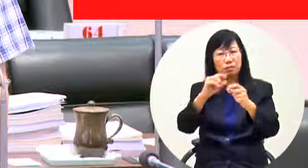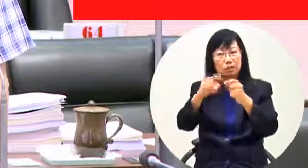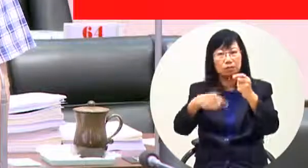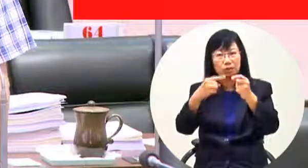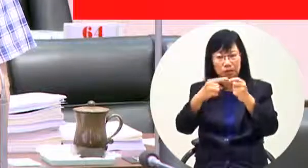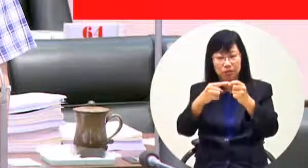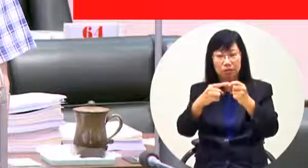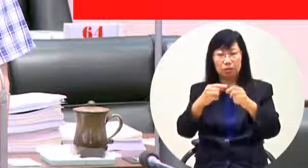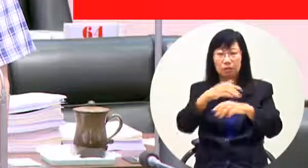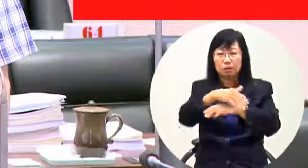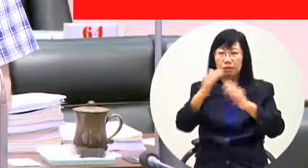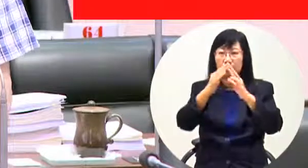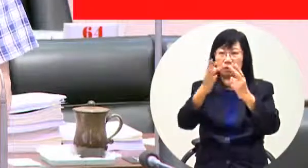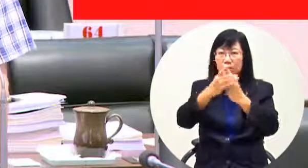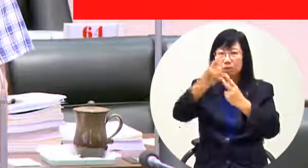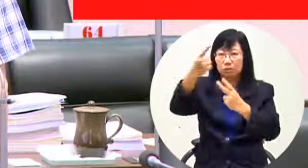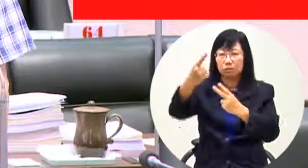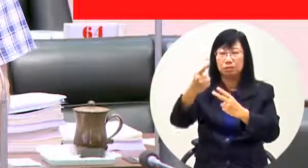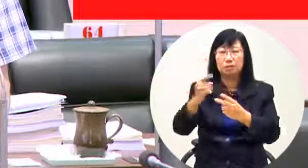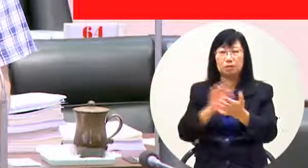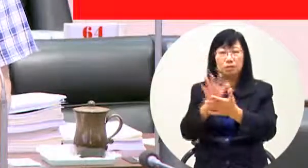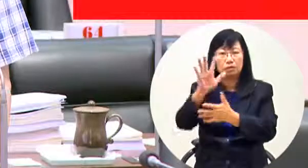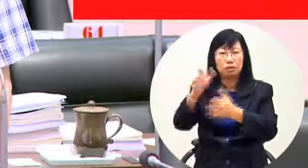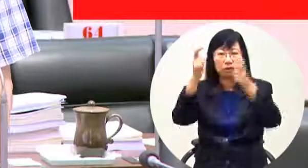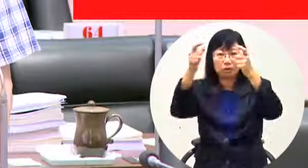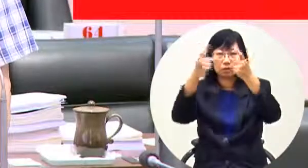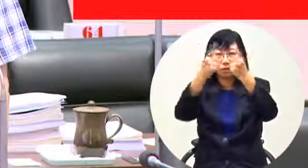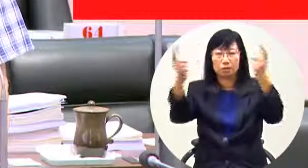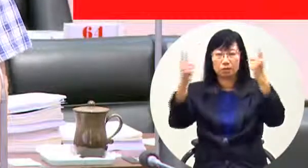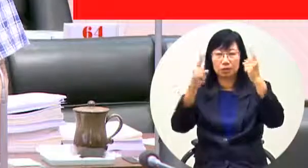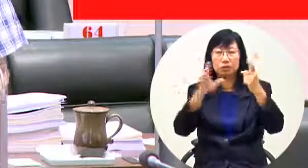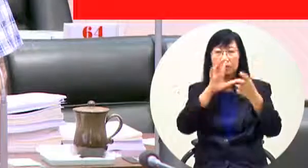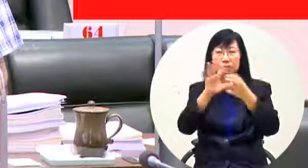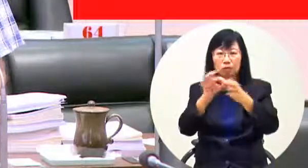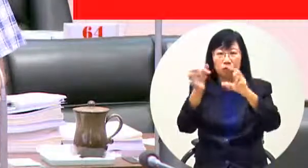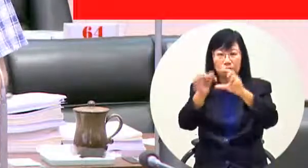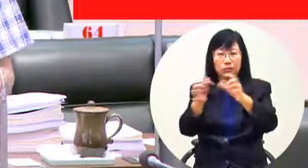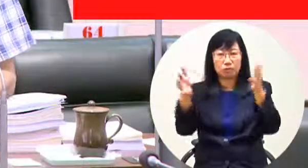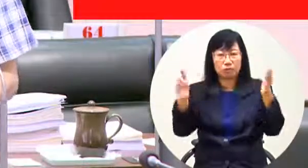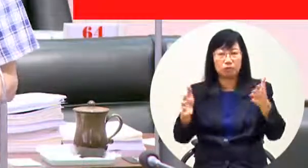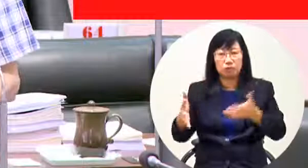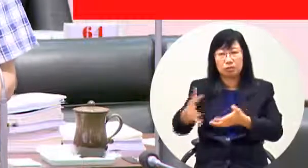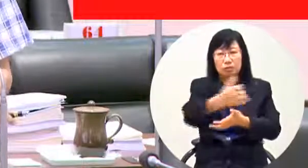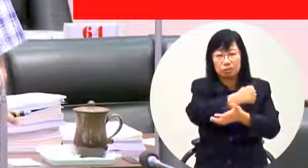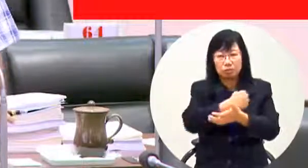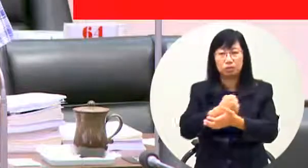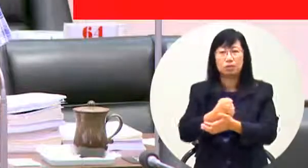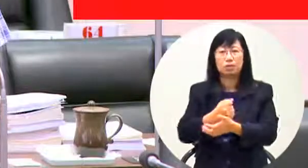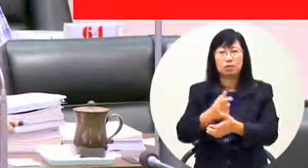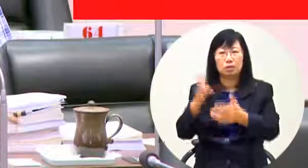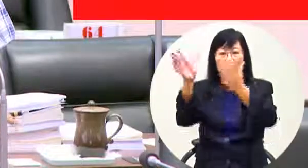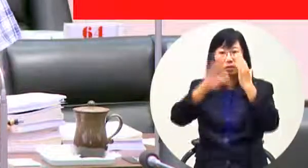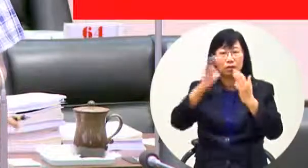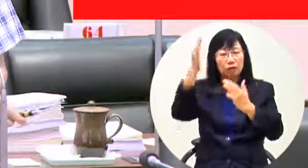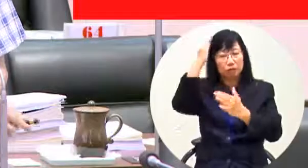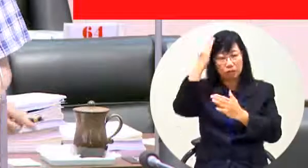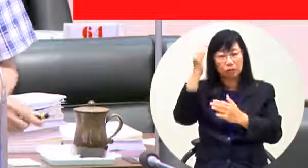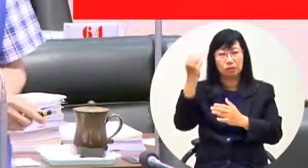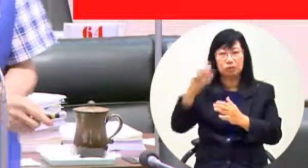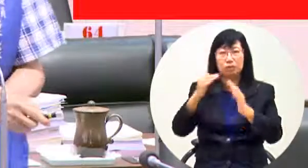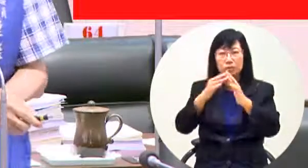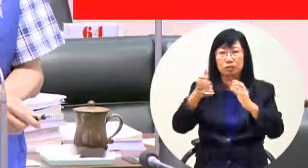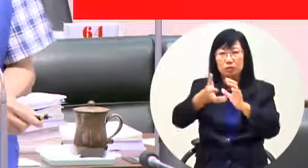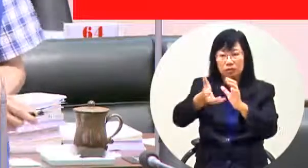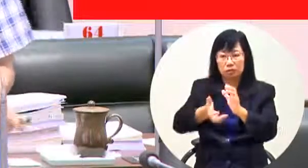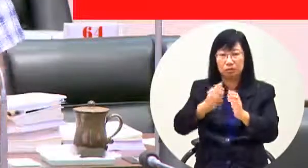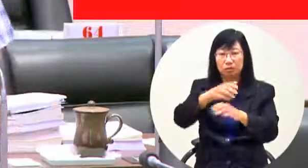大学是一个区段征收的特区，桥头新市镇更早也是内政部营建署做的，